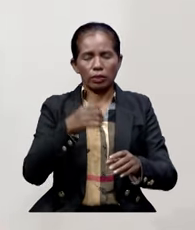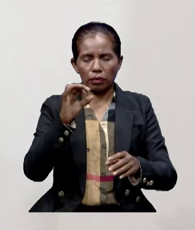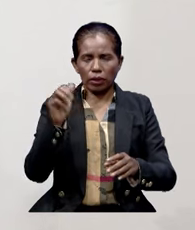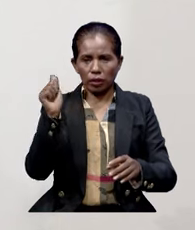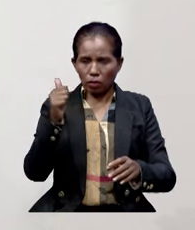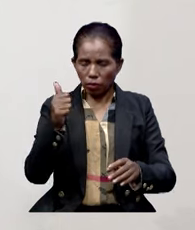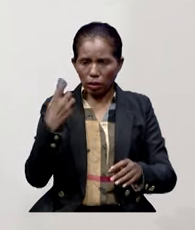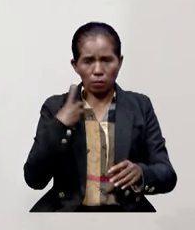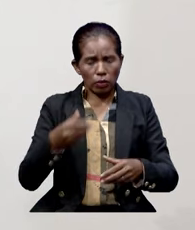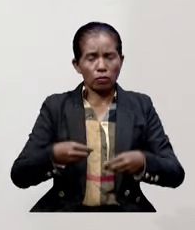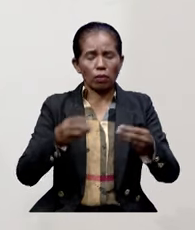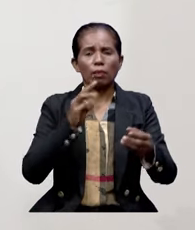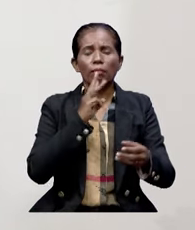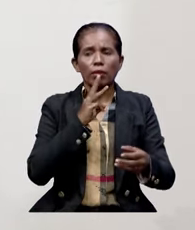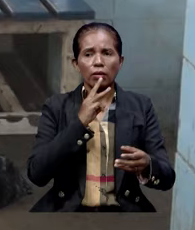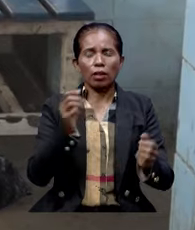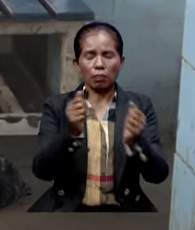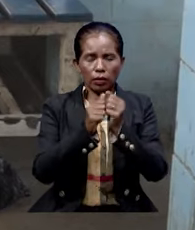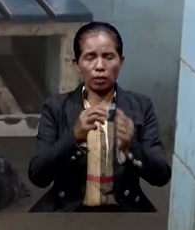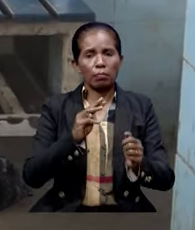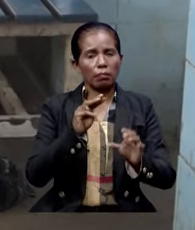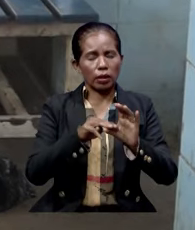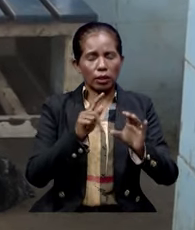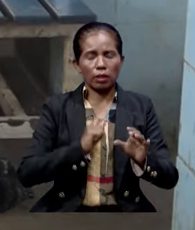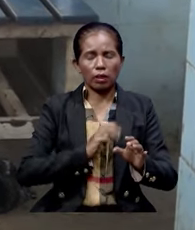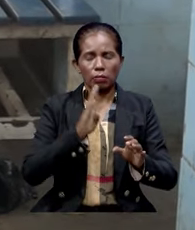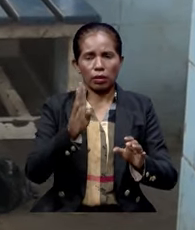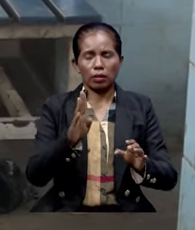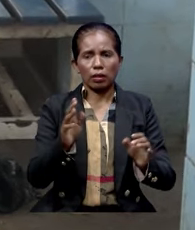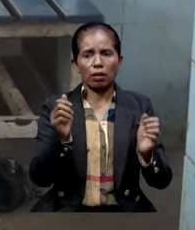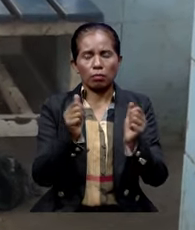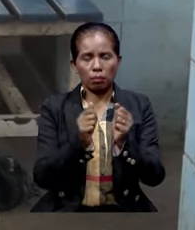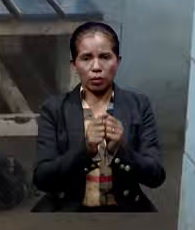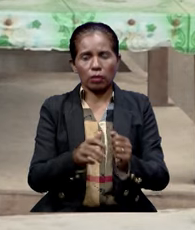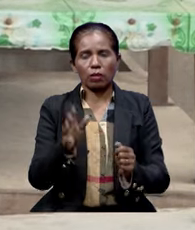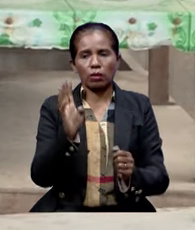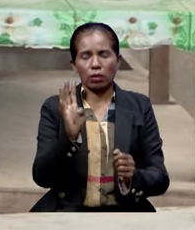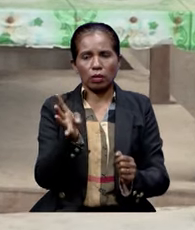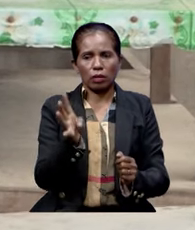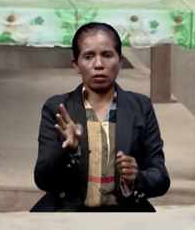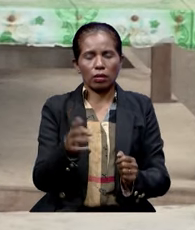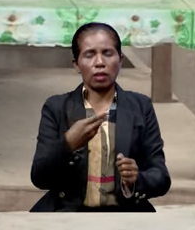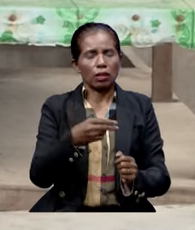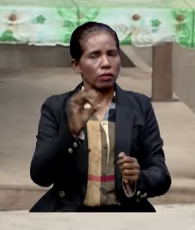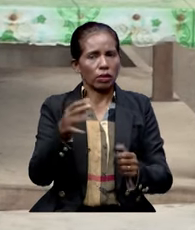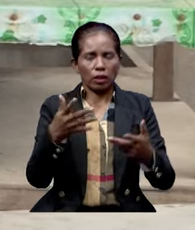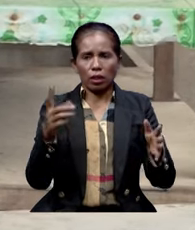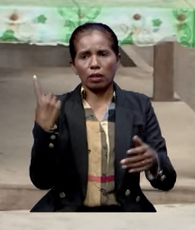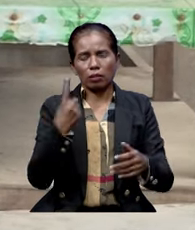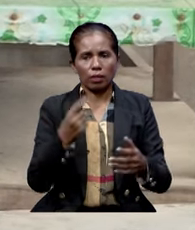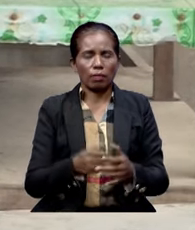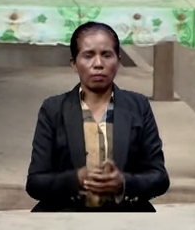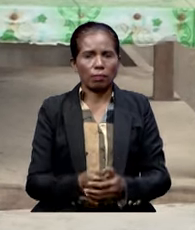purne se BIA na ba. Hamutu mercado tai besi 26 latrinas. Kau dia sentina lah yang nafatin, banyak.